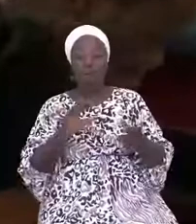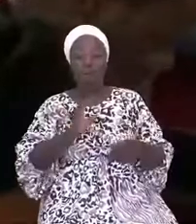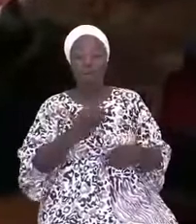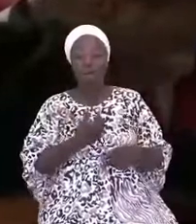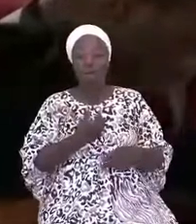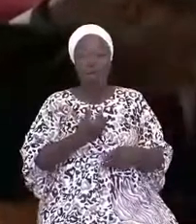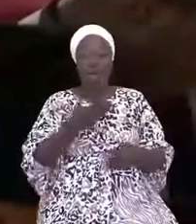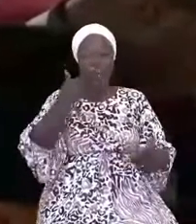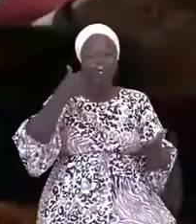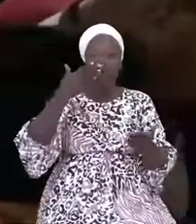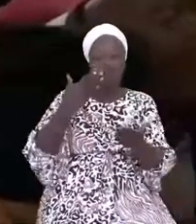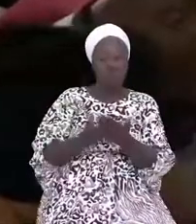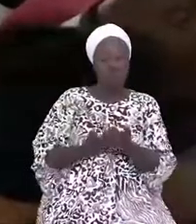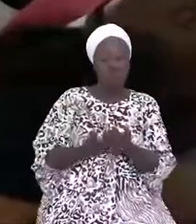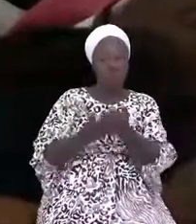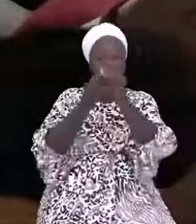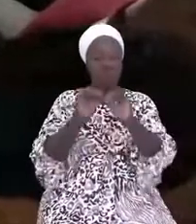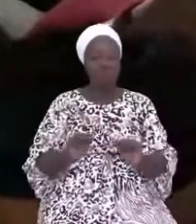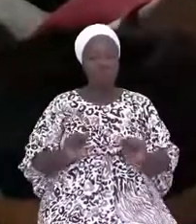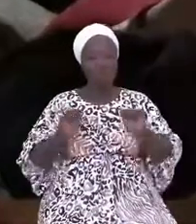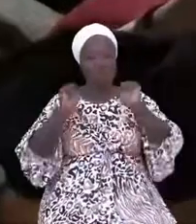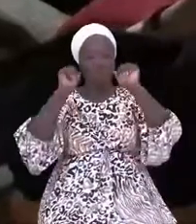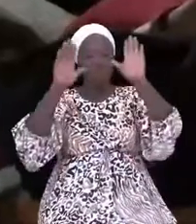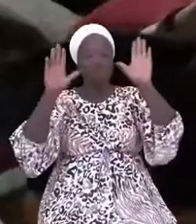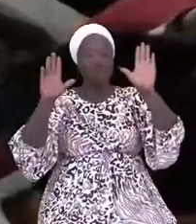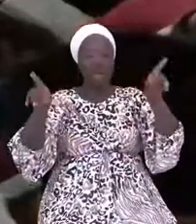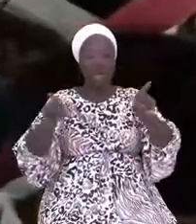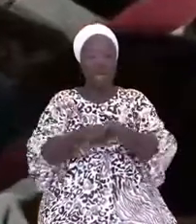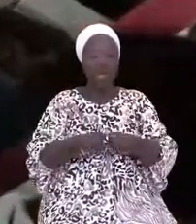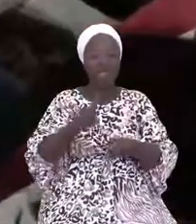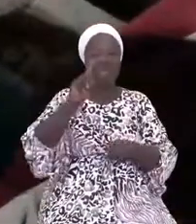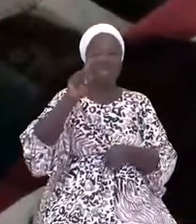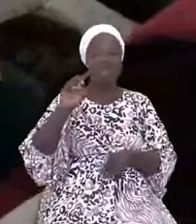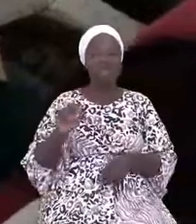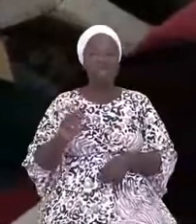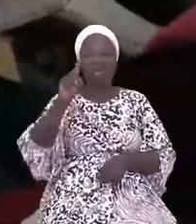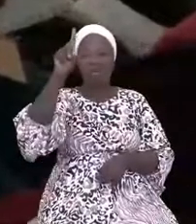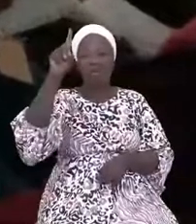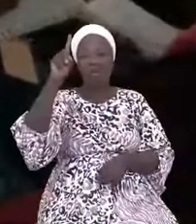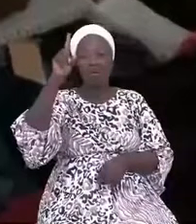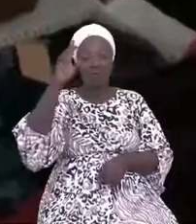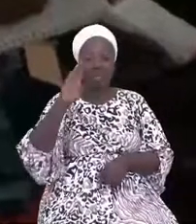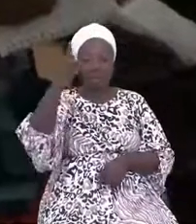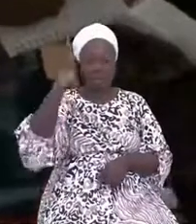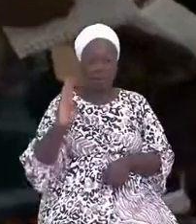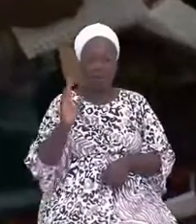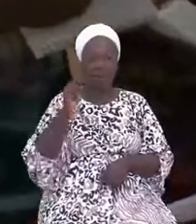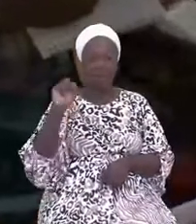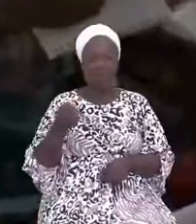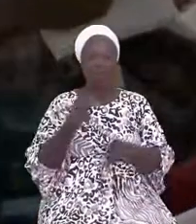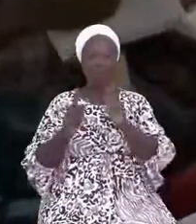veut dire engagement en tant que peuple de Dieu comprenez nous savons